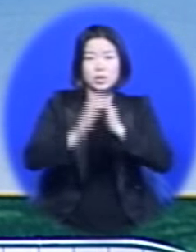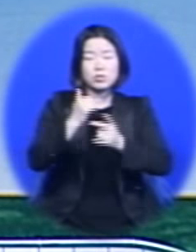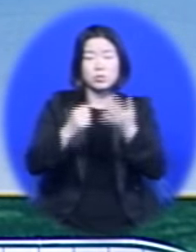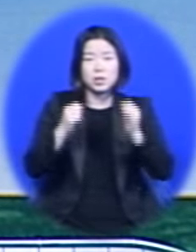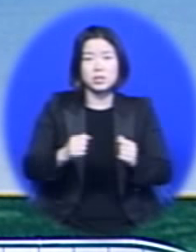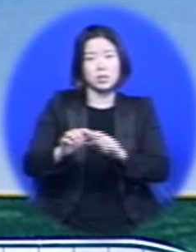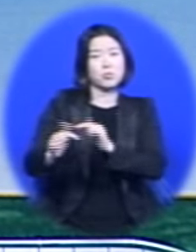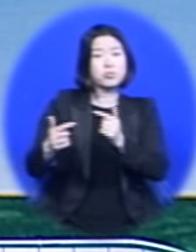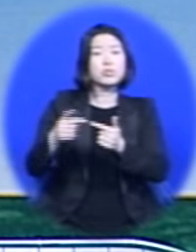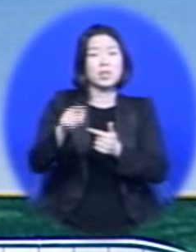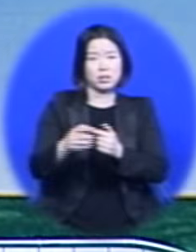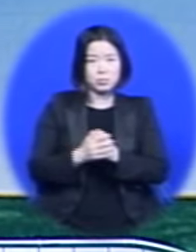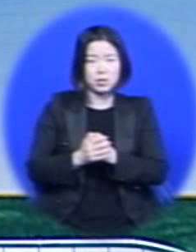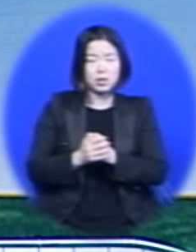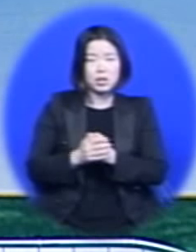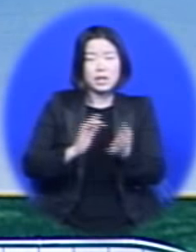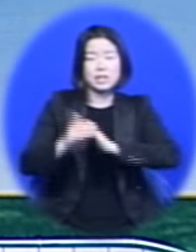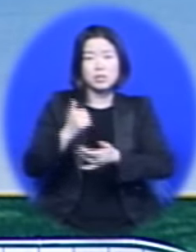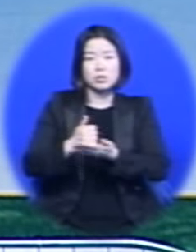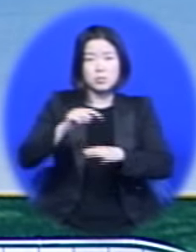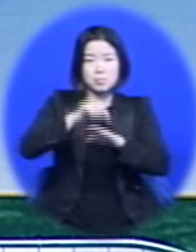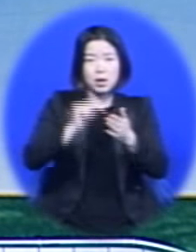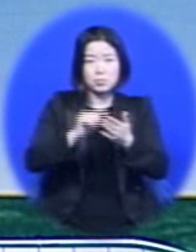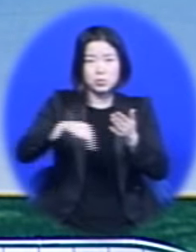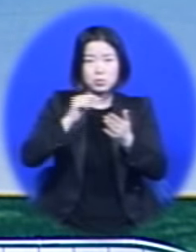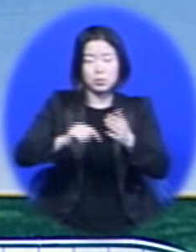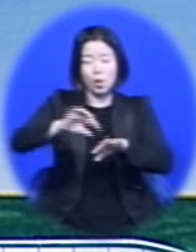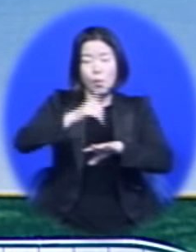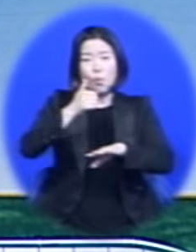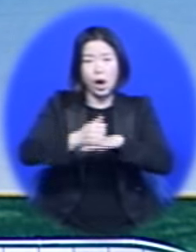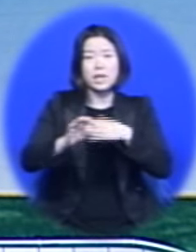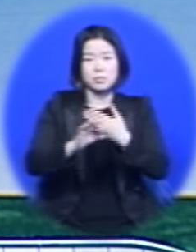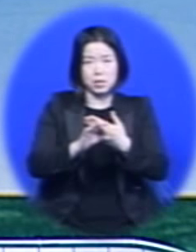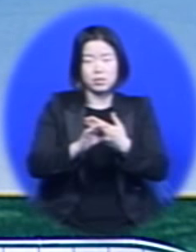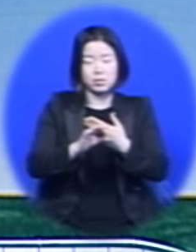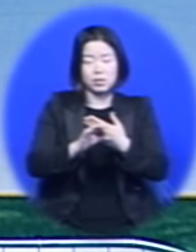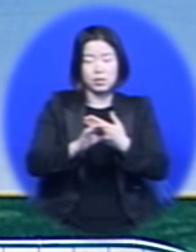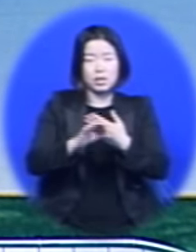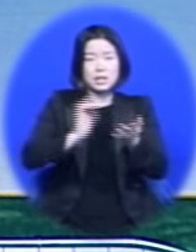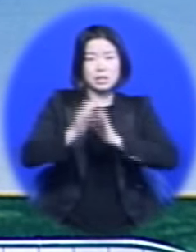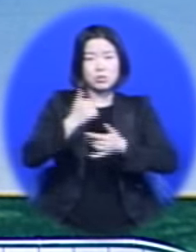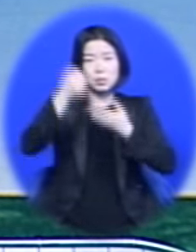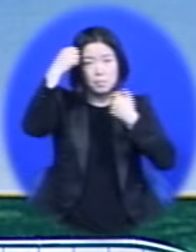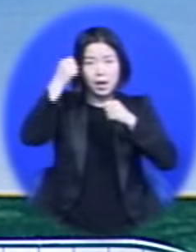예수님이 마음의 왕이시면 예수님이 발을 씻어주는 자이십니다.